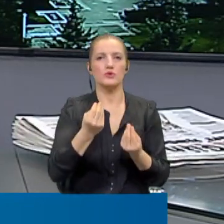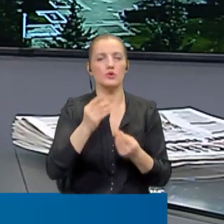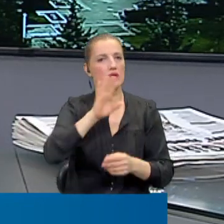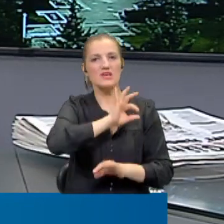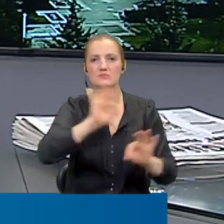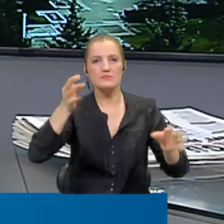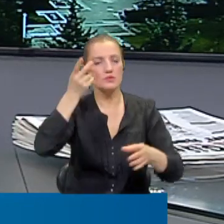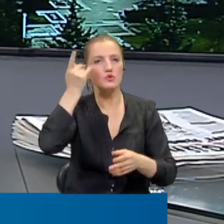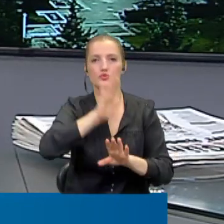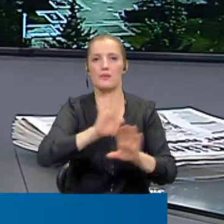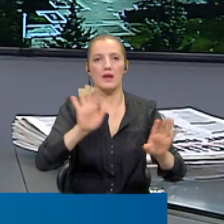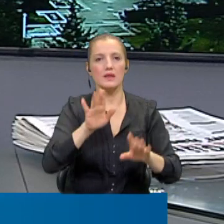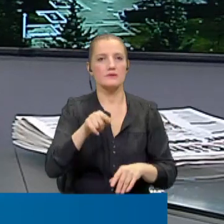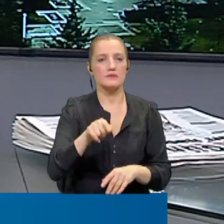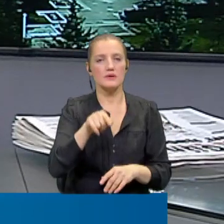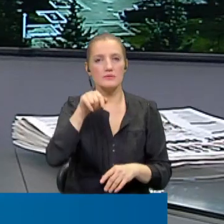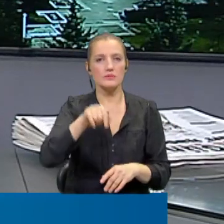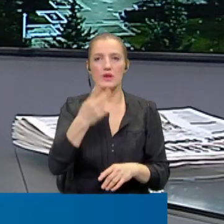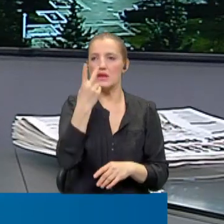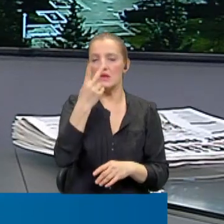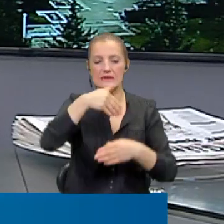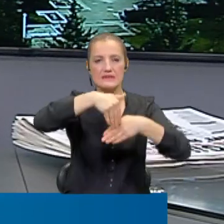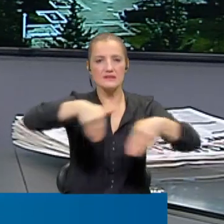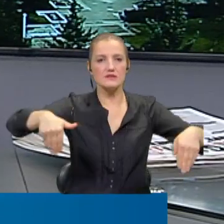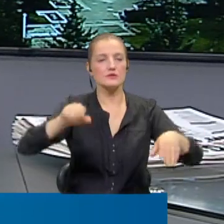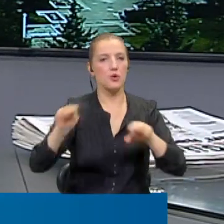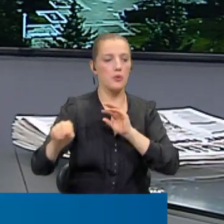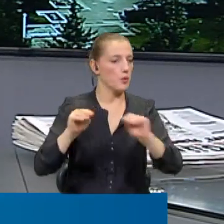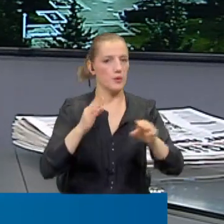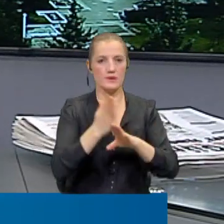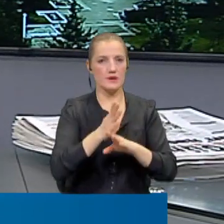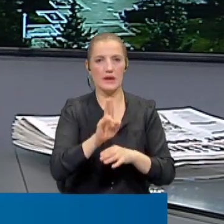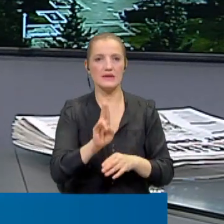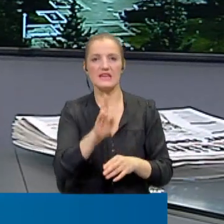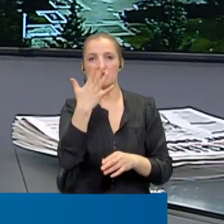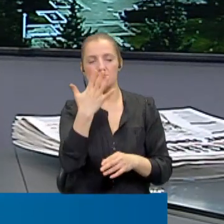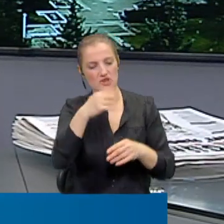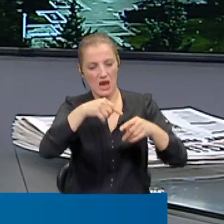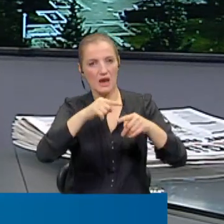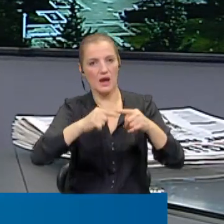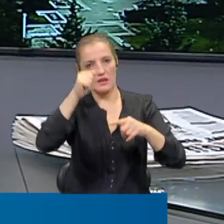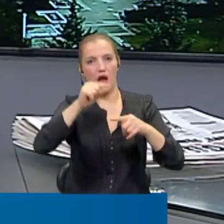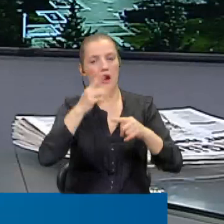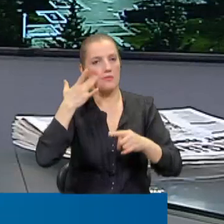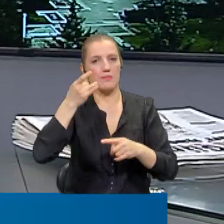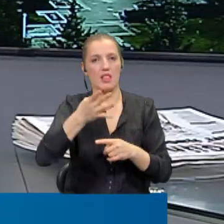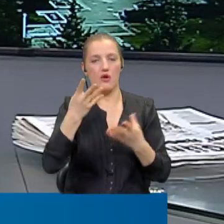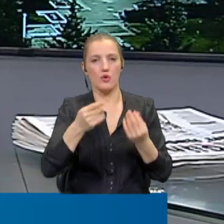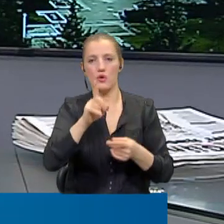unutmasın yani burada niye sadece iki sınır belirlendi 75'e kadar belirli etseydiniz